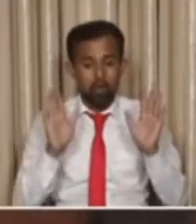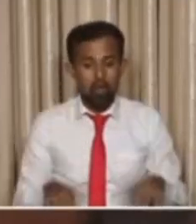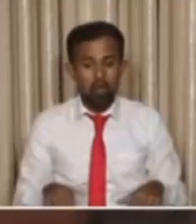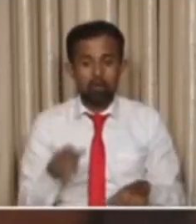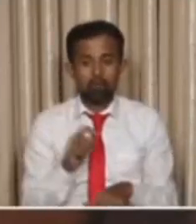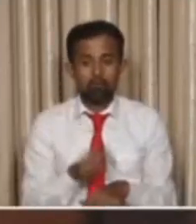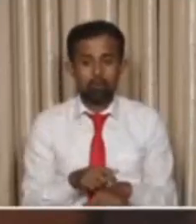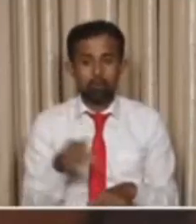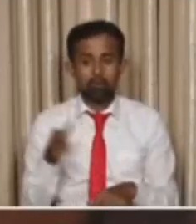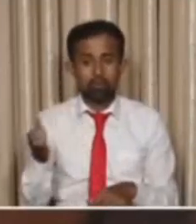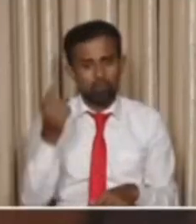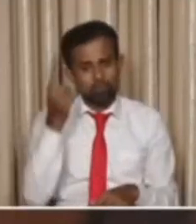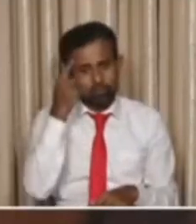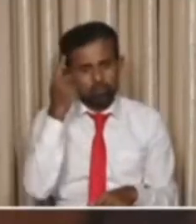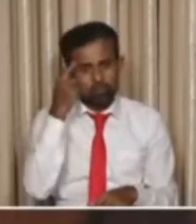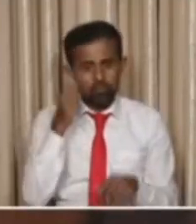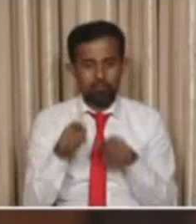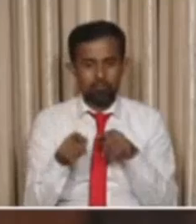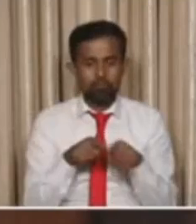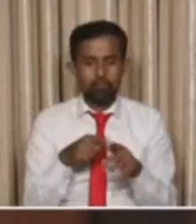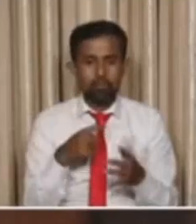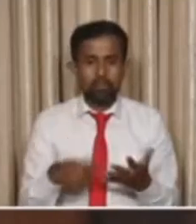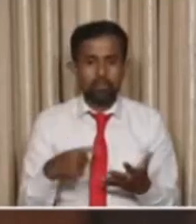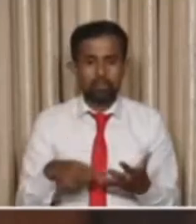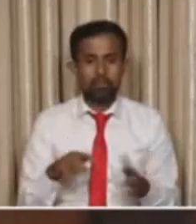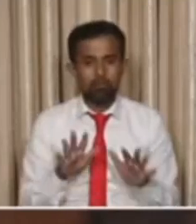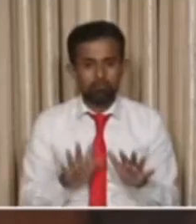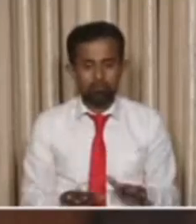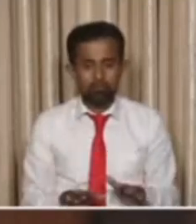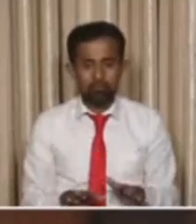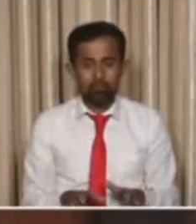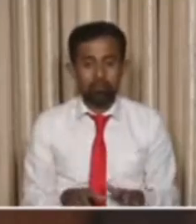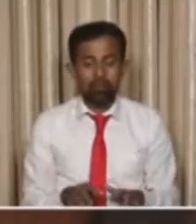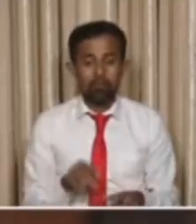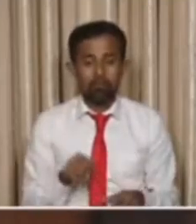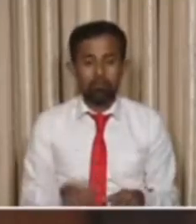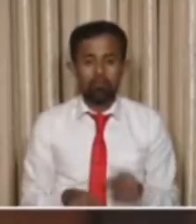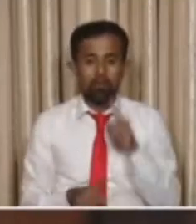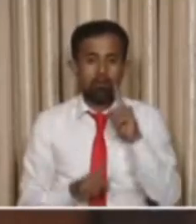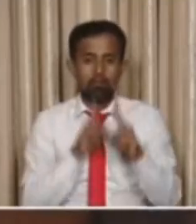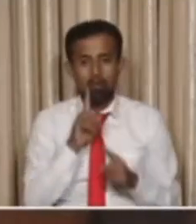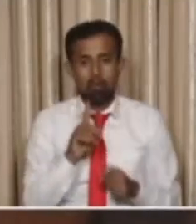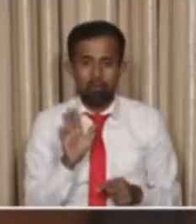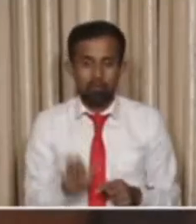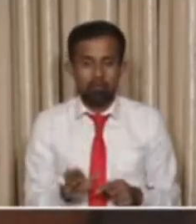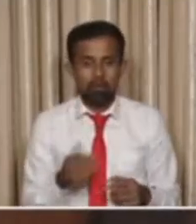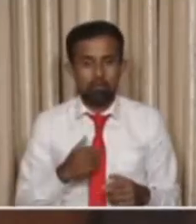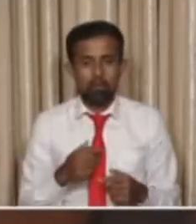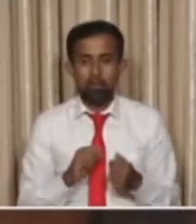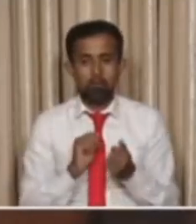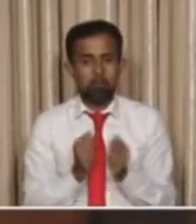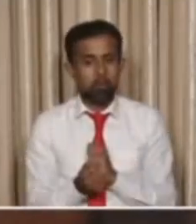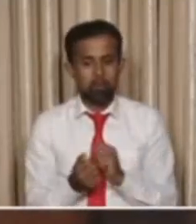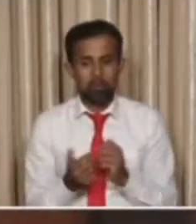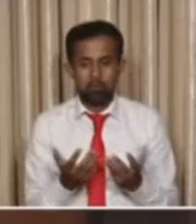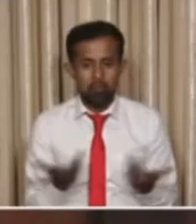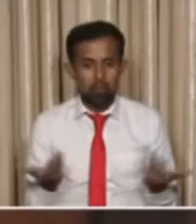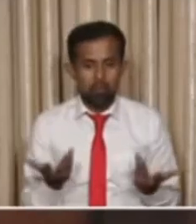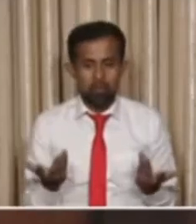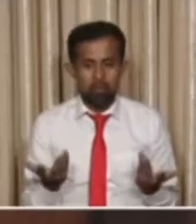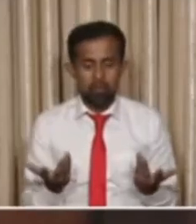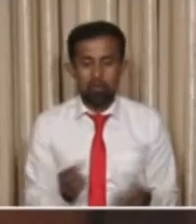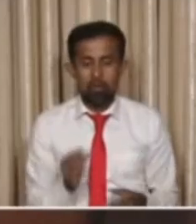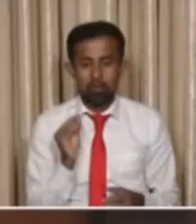வரலாறு, சரி புலையன்றதுக்கு அப்பால் உண்மையிலே நாட்டிலே நடந்த விடயத்தை சொல்லுவோம். மாணவர்கள் தீர்மானம் எடுக்கட்டும் எந்த வரலாறு உண்மை, நடந்த விடயத்தை